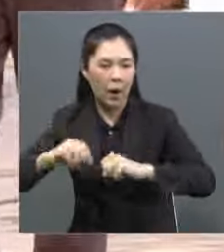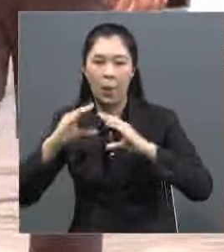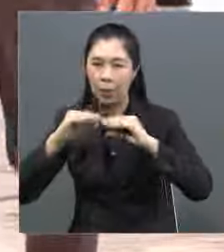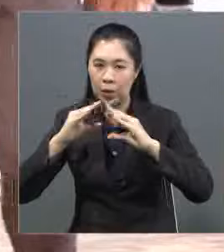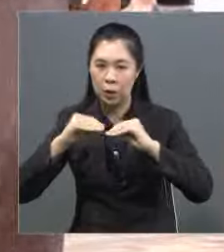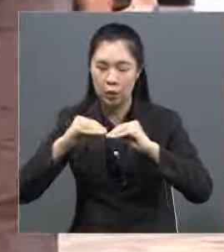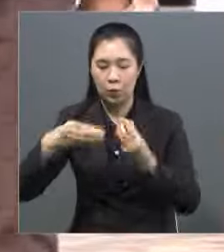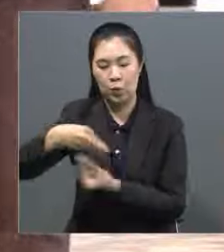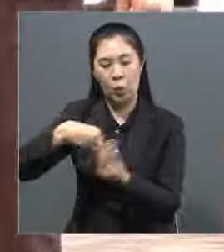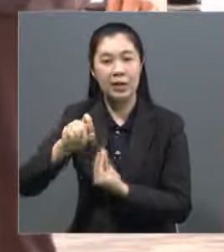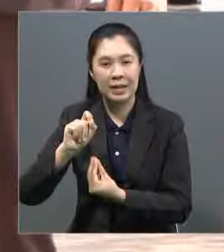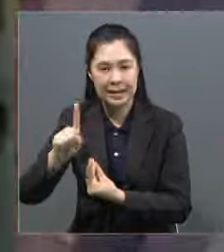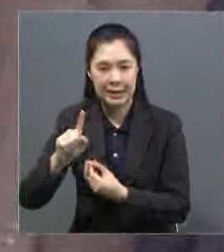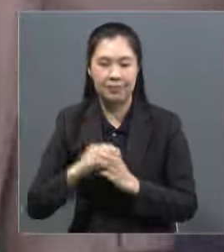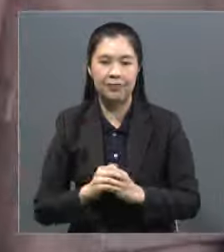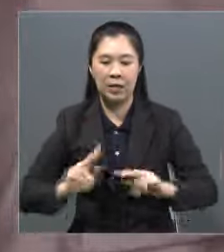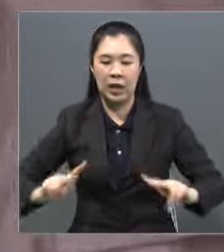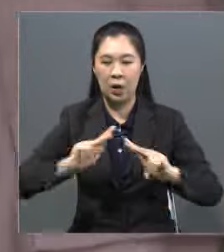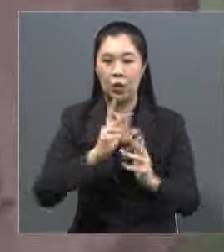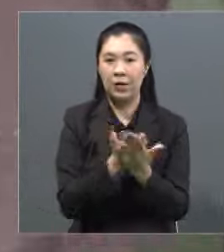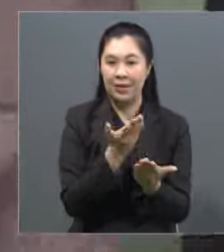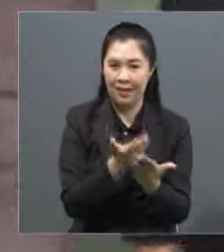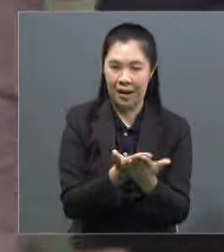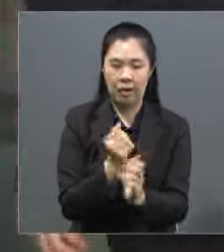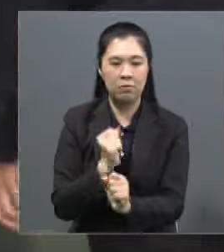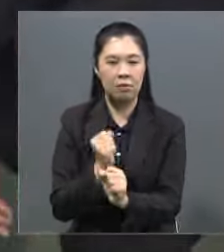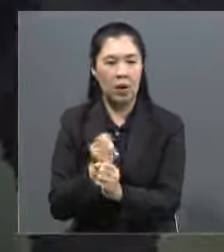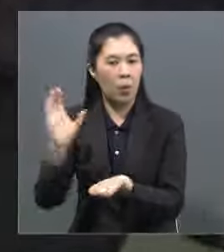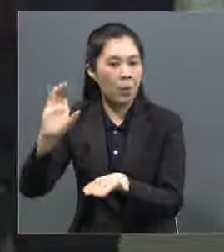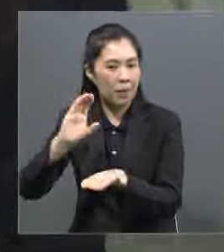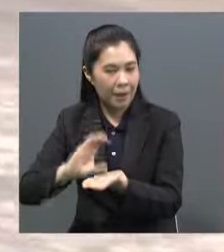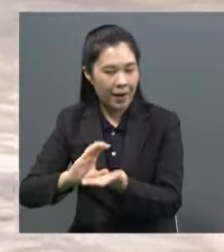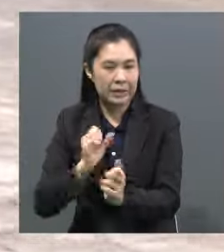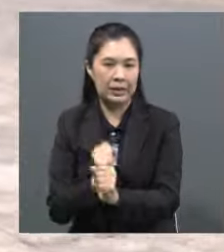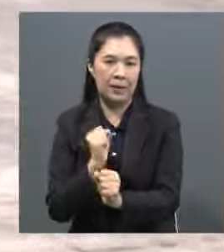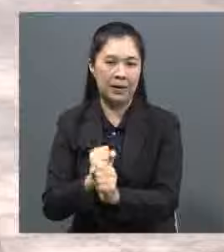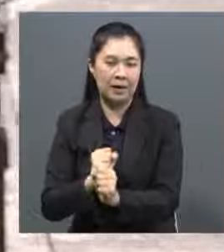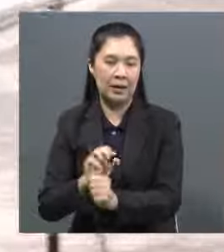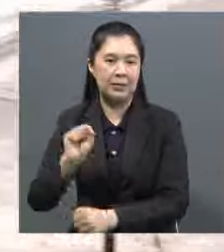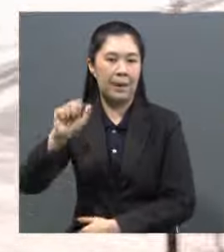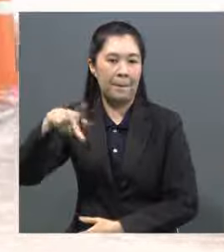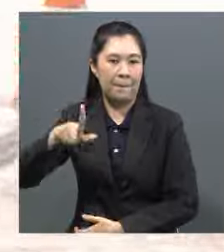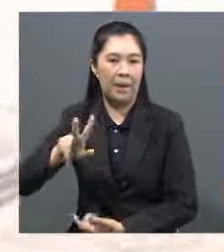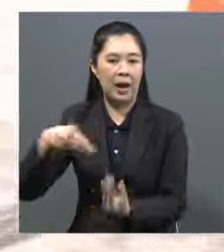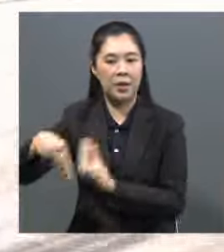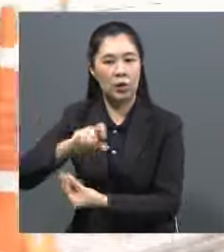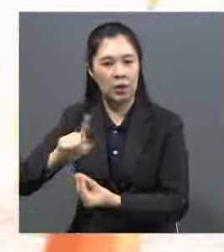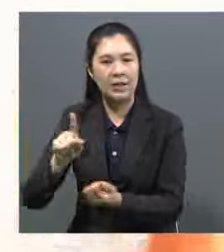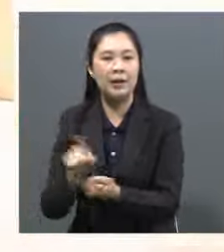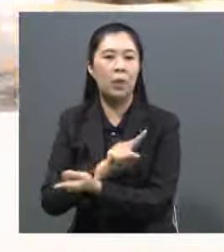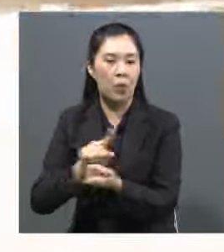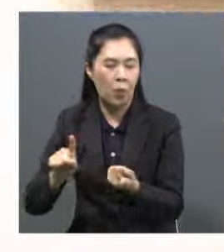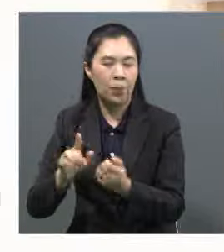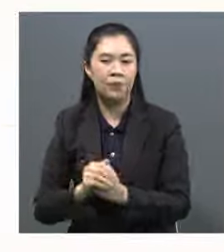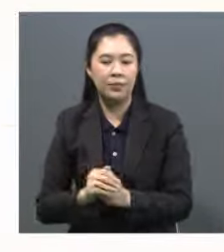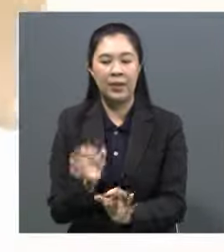หน่วยงานเศรษฐกิจประกอบด้วยกระทรวงการคลังสำนักงบประมาณสำนักงานสภาพัฒนาการเศรษฐกิจและสังคมแห่งชาติ